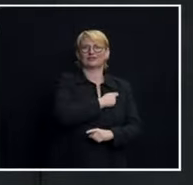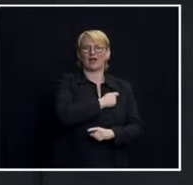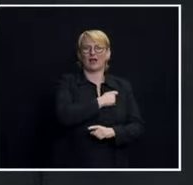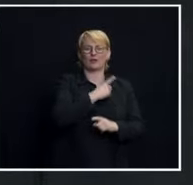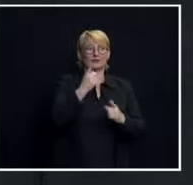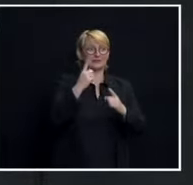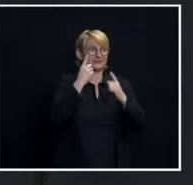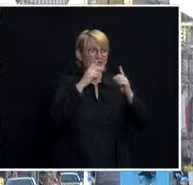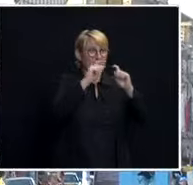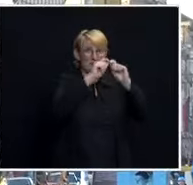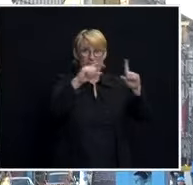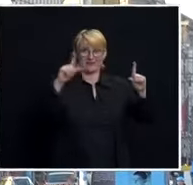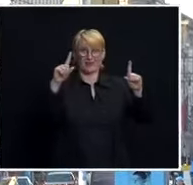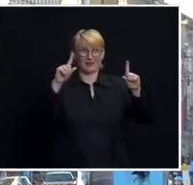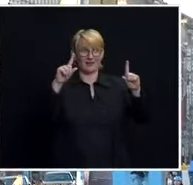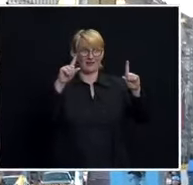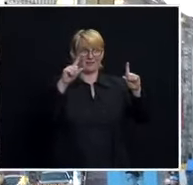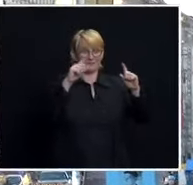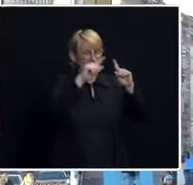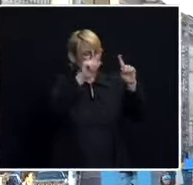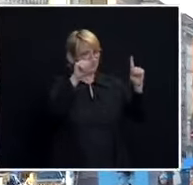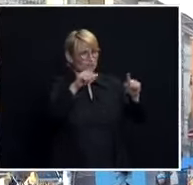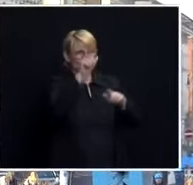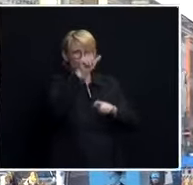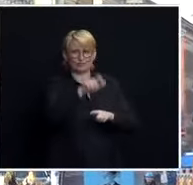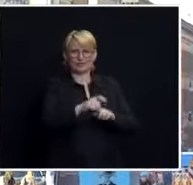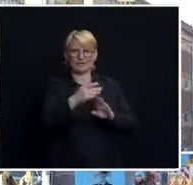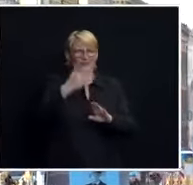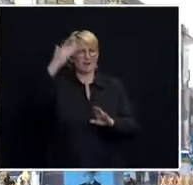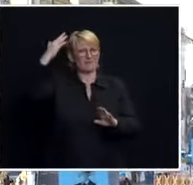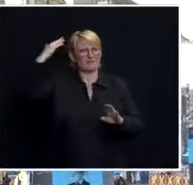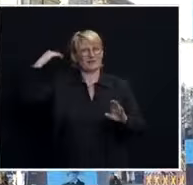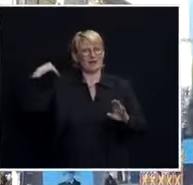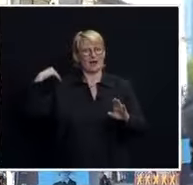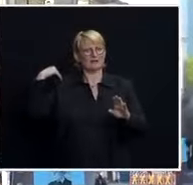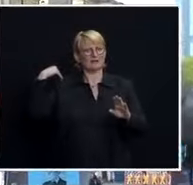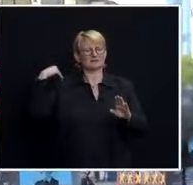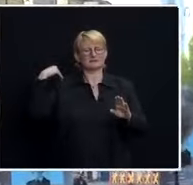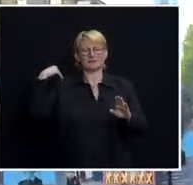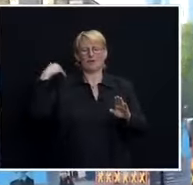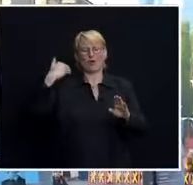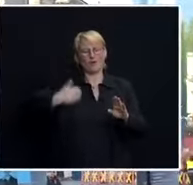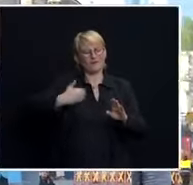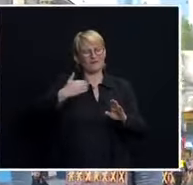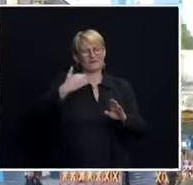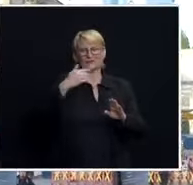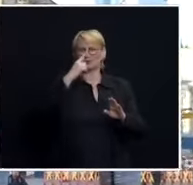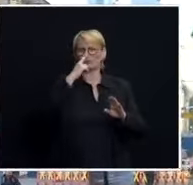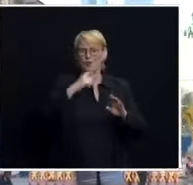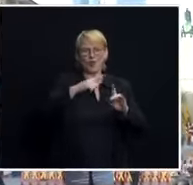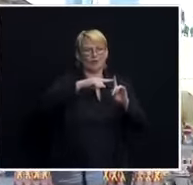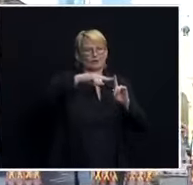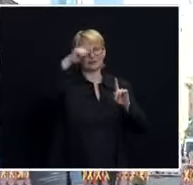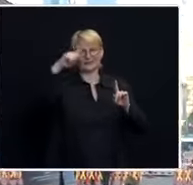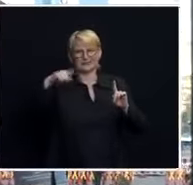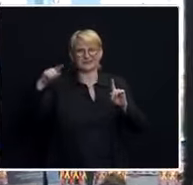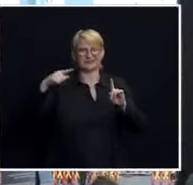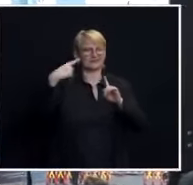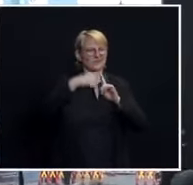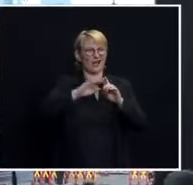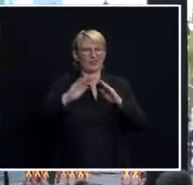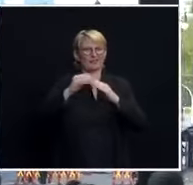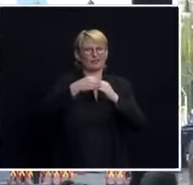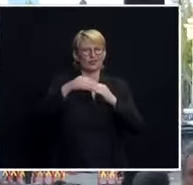sehe Bilder von Menschen, die in der Vergangenheit oft, zu oft, eben in Statistiken und